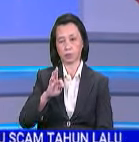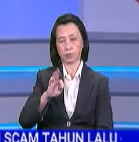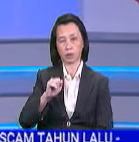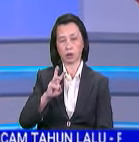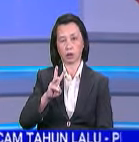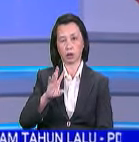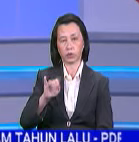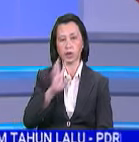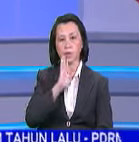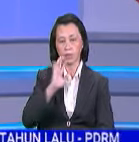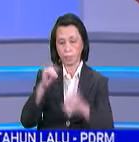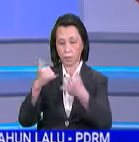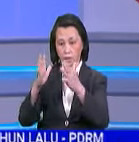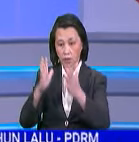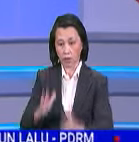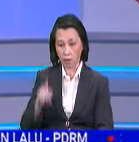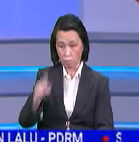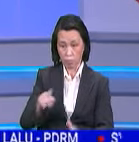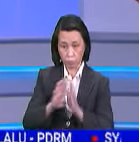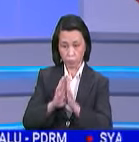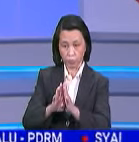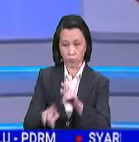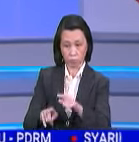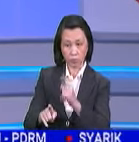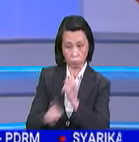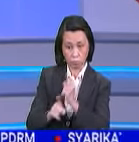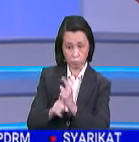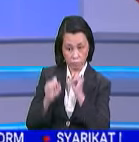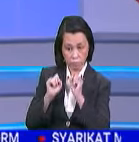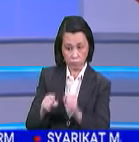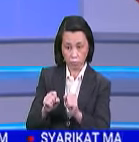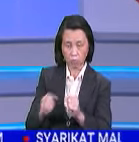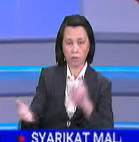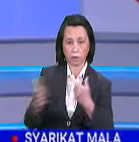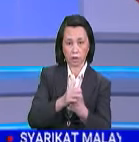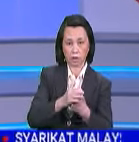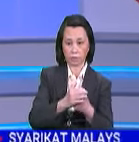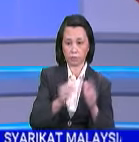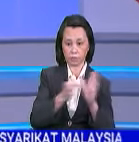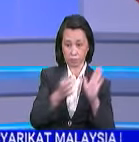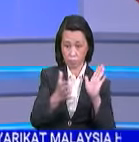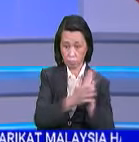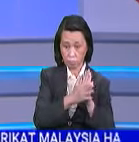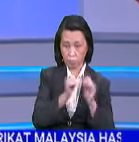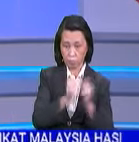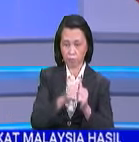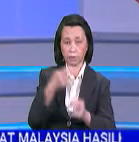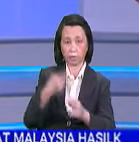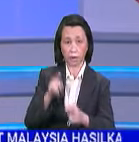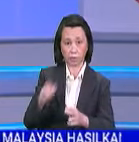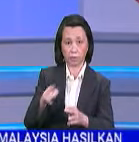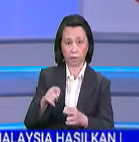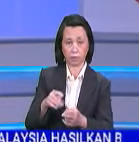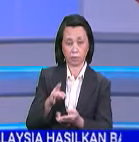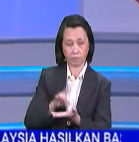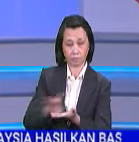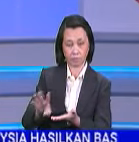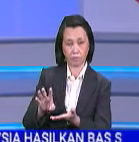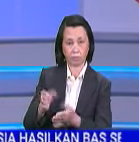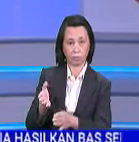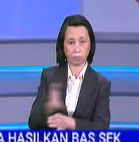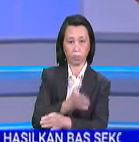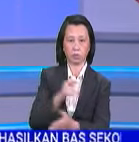menegaskan atlet tersebut perlu membuktikan mereka benar-benar layak untuk kembali disenaraikan selepas nama mereka digugurkan sebelum